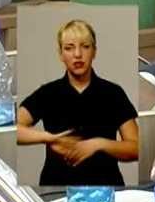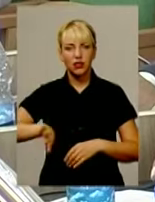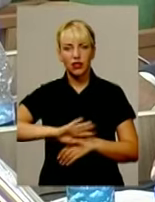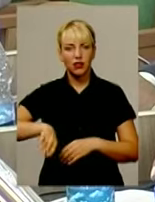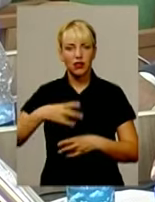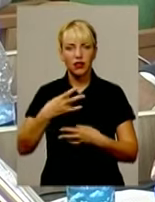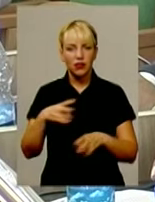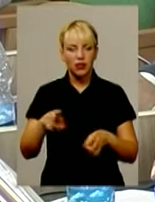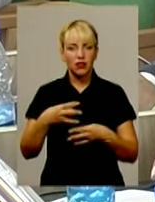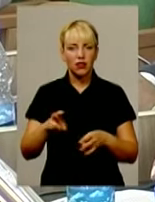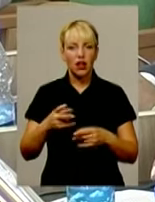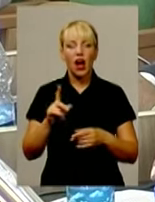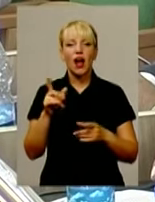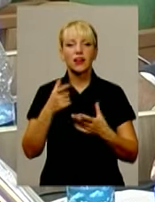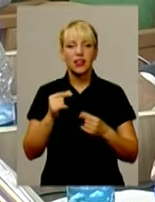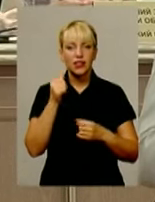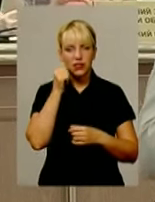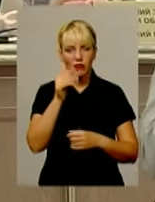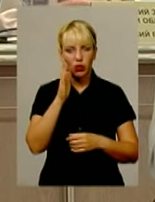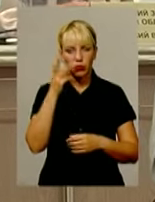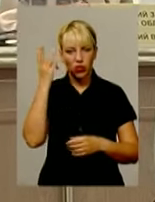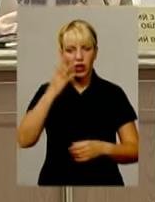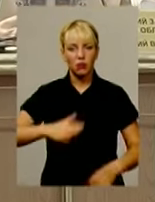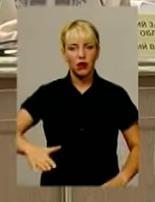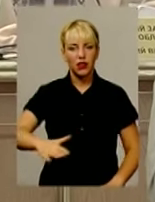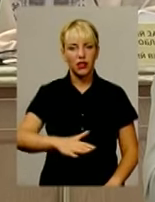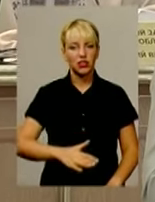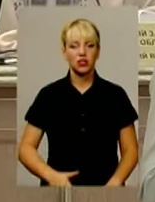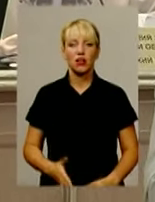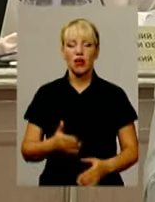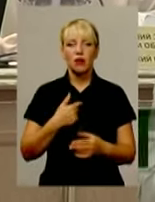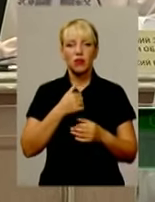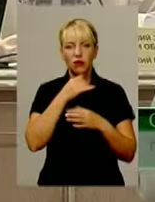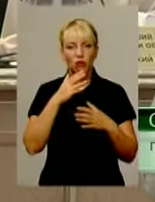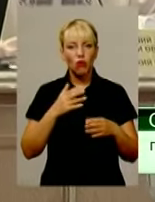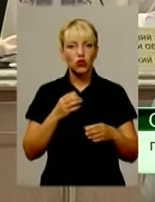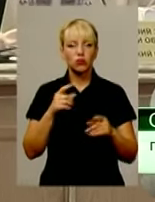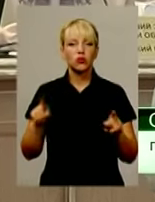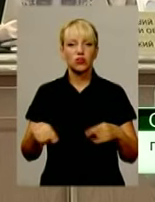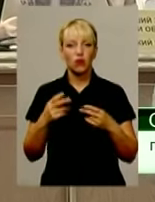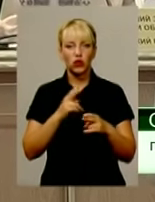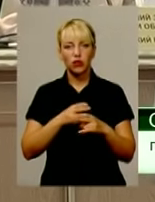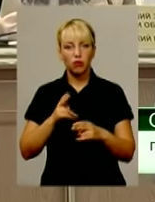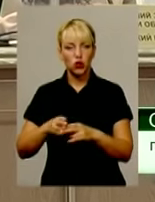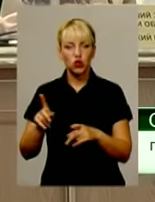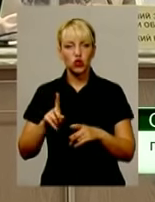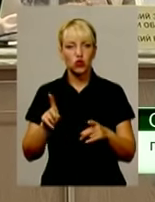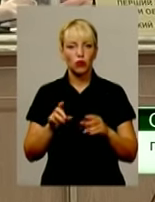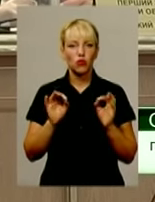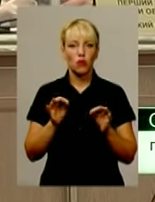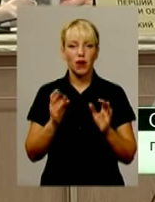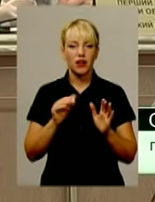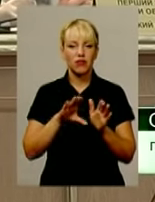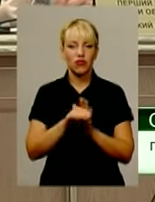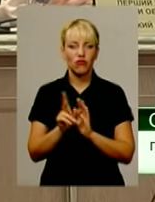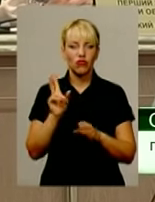це ні, ну а як, де буде завтра Хмельниччина? Ми не маємо створювати жодних перепон для того, щоб абсолютно нормальний інвестор зайшов на Хмельниччину.